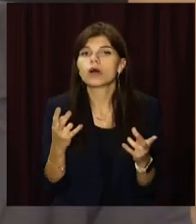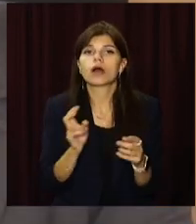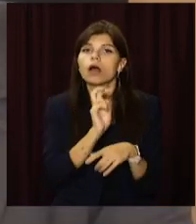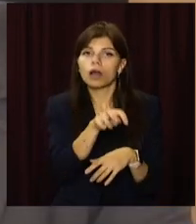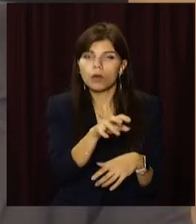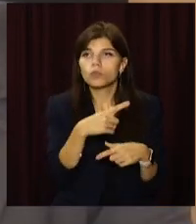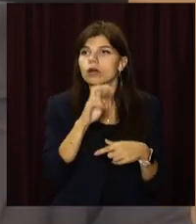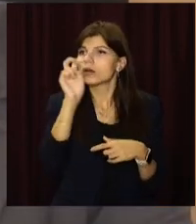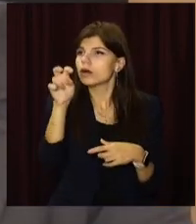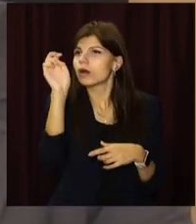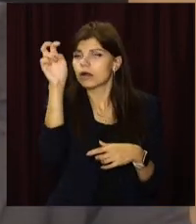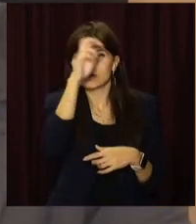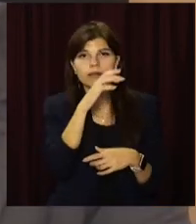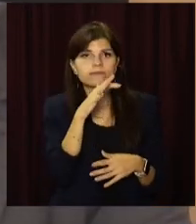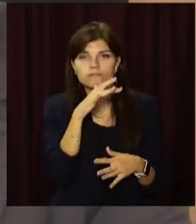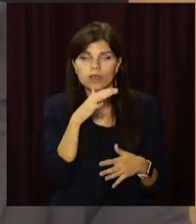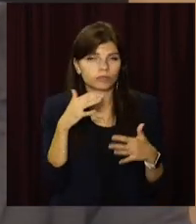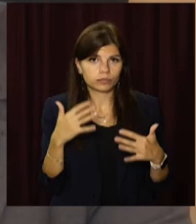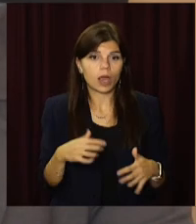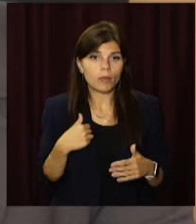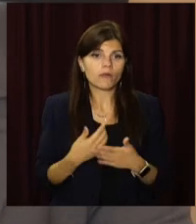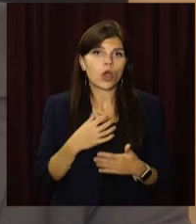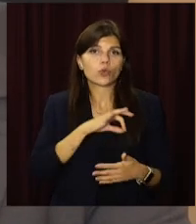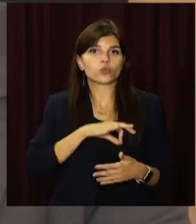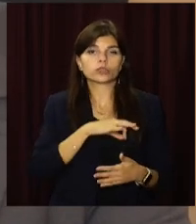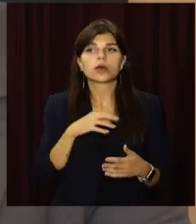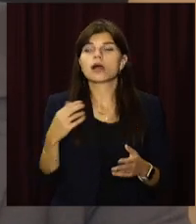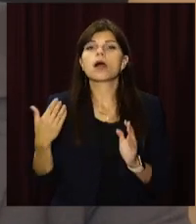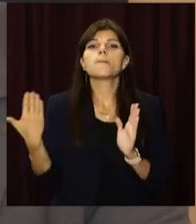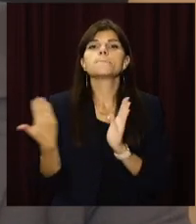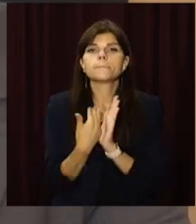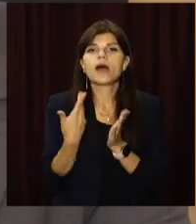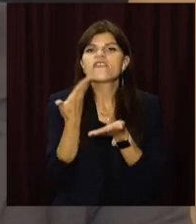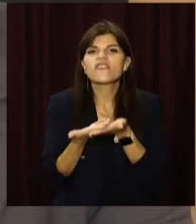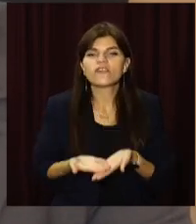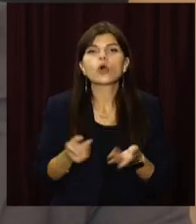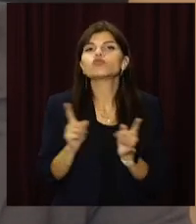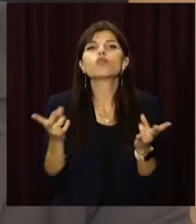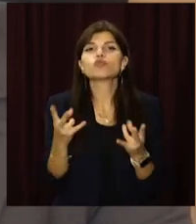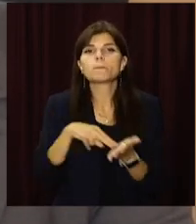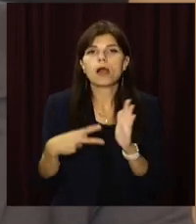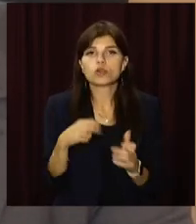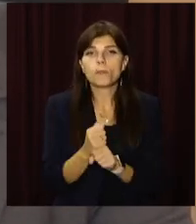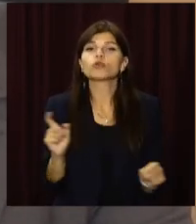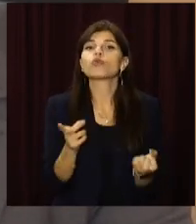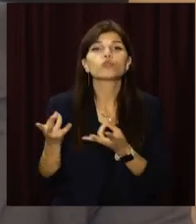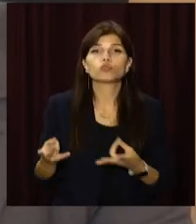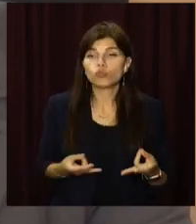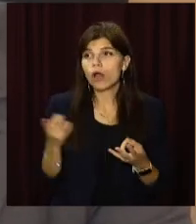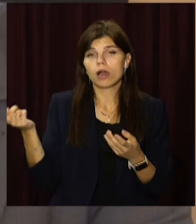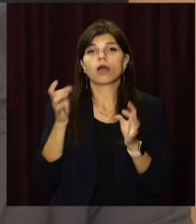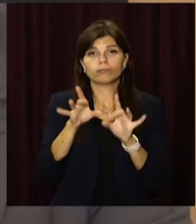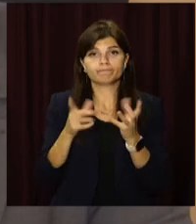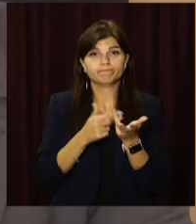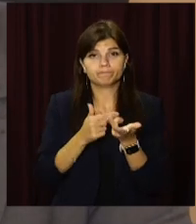Ми будемо отримувати від юриста конкретні план роботи і будемо разом